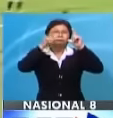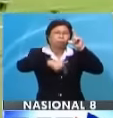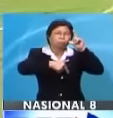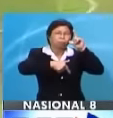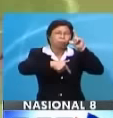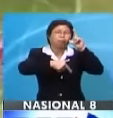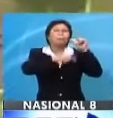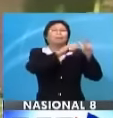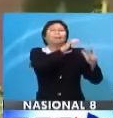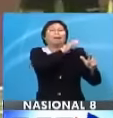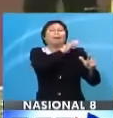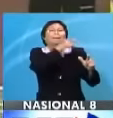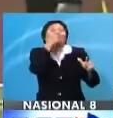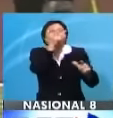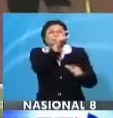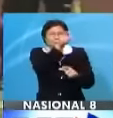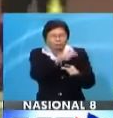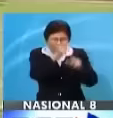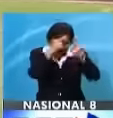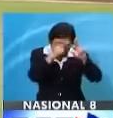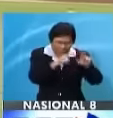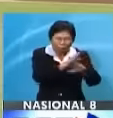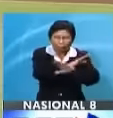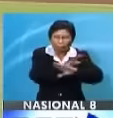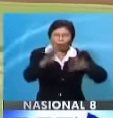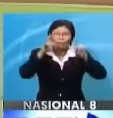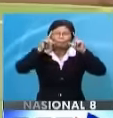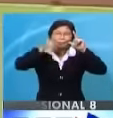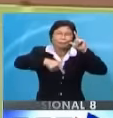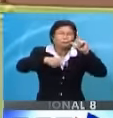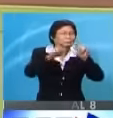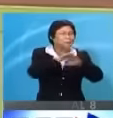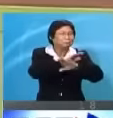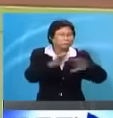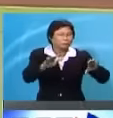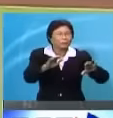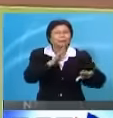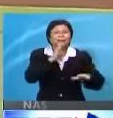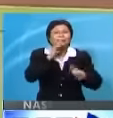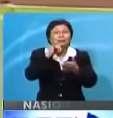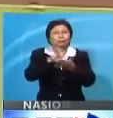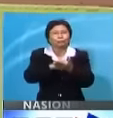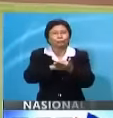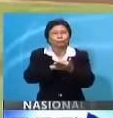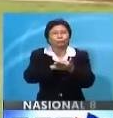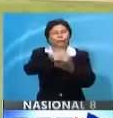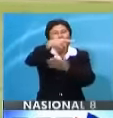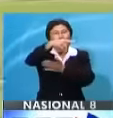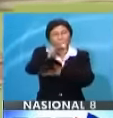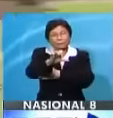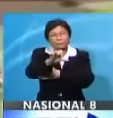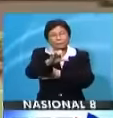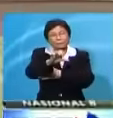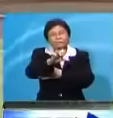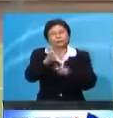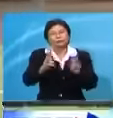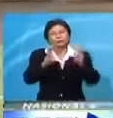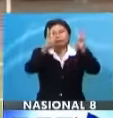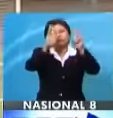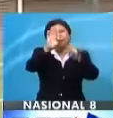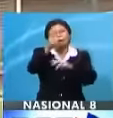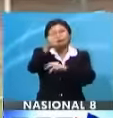sebagai jurulatih yang sepatutnya dihormati dan bukan dimalukan sedemikian. Beliau berkata demikian dalam satu sidang media di Wisma